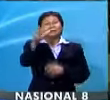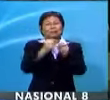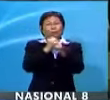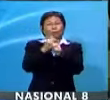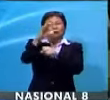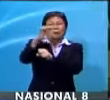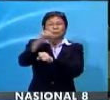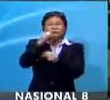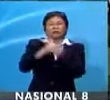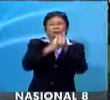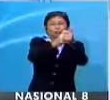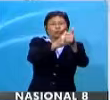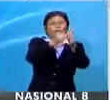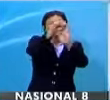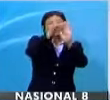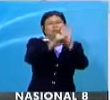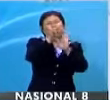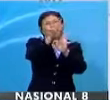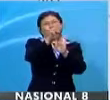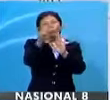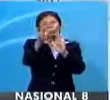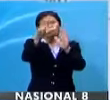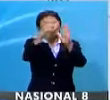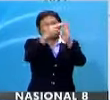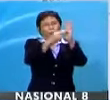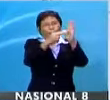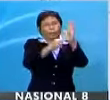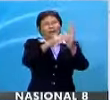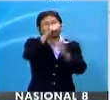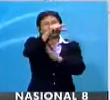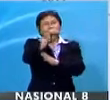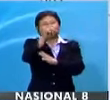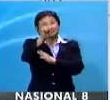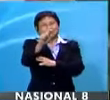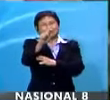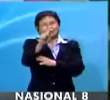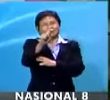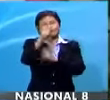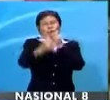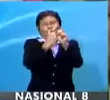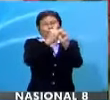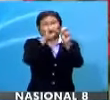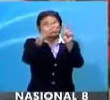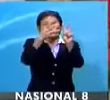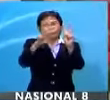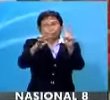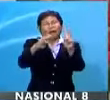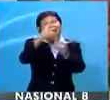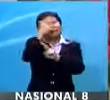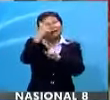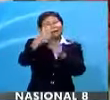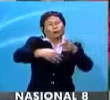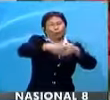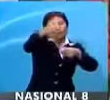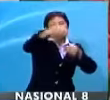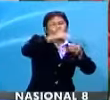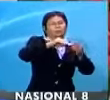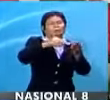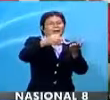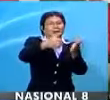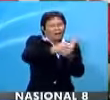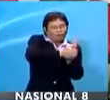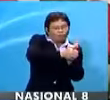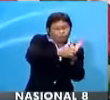gagal mematuhi seksyen 22 peraturan-peraturan Cukai barang dan perkhidmatan 2014 kerana mengeluarkan invois